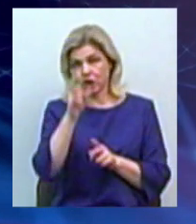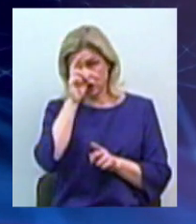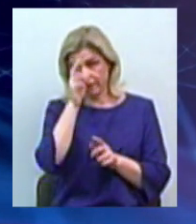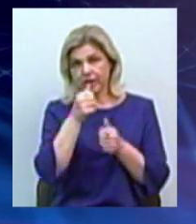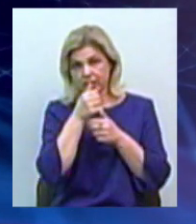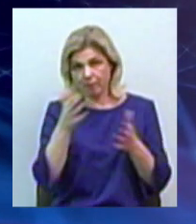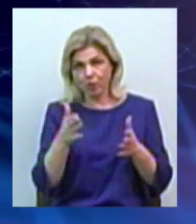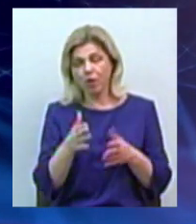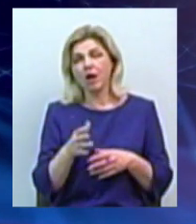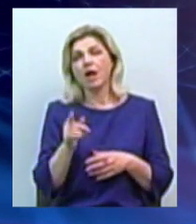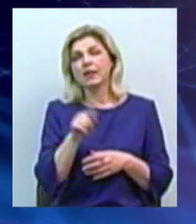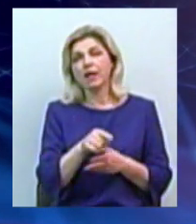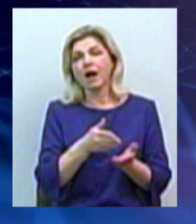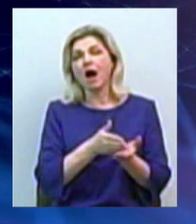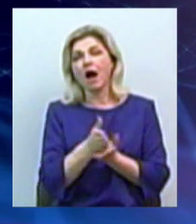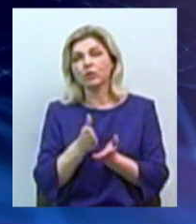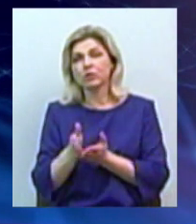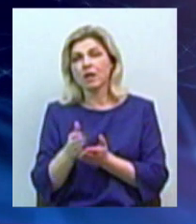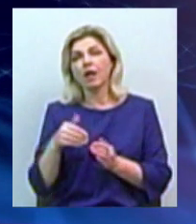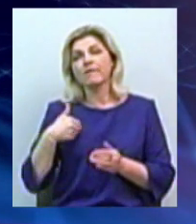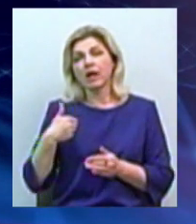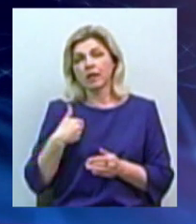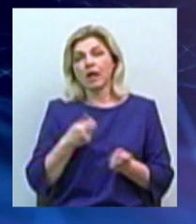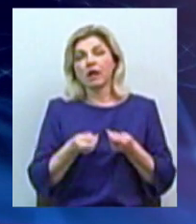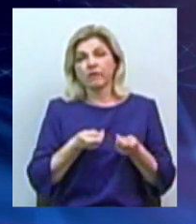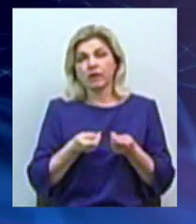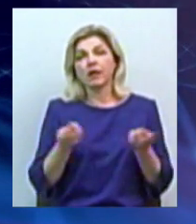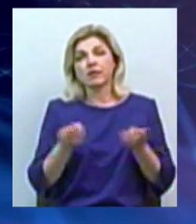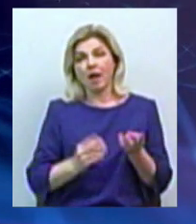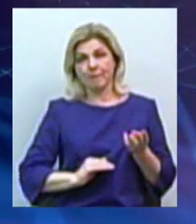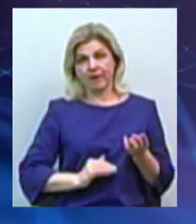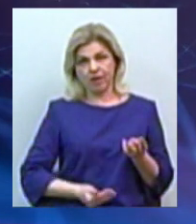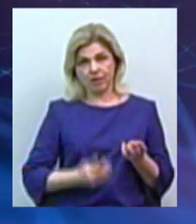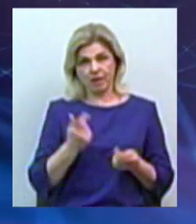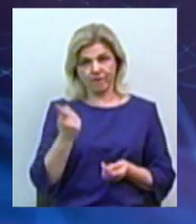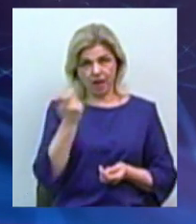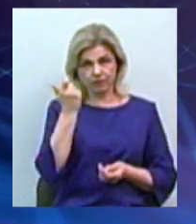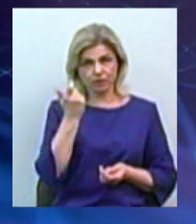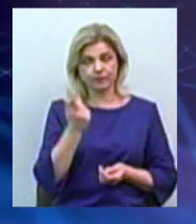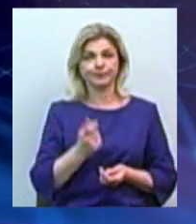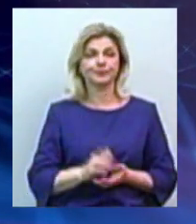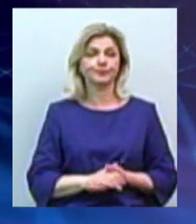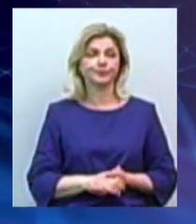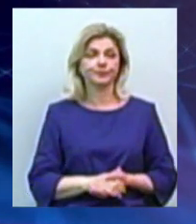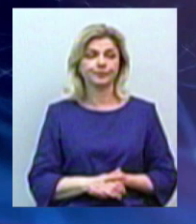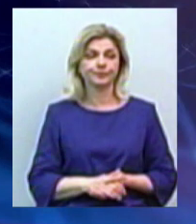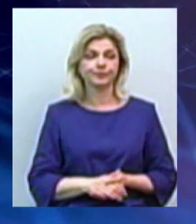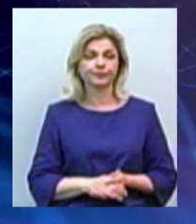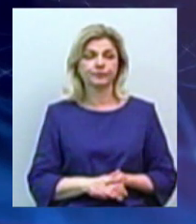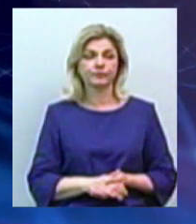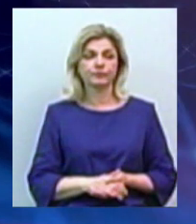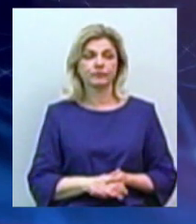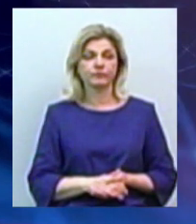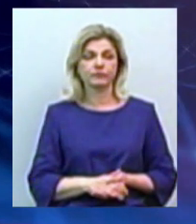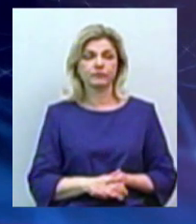в деяких, принаймні, галузях ефективно керувати, тому треба приватного власника. Ну, про муніципальні можливості, щоправда, тут не йшлося.